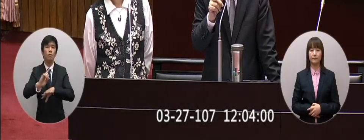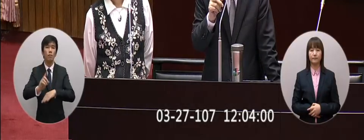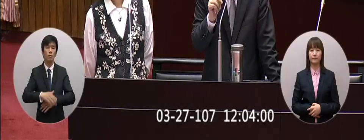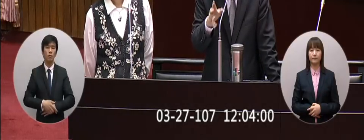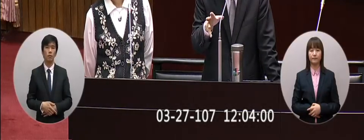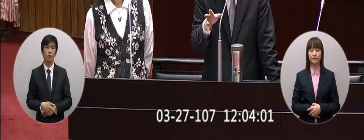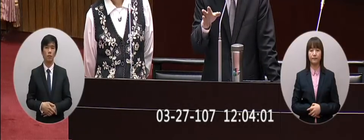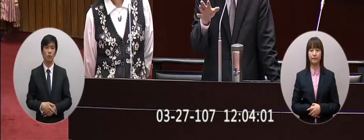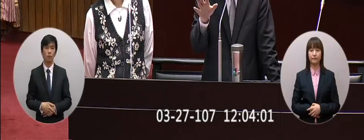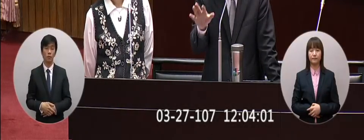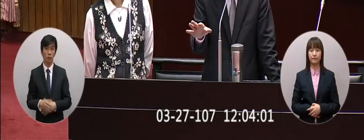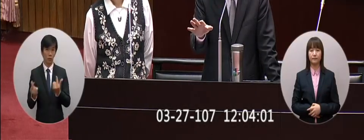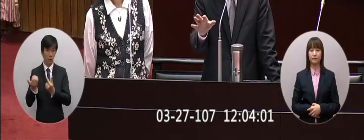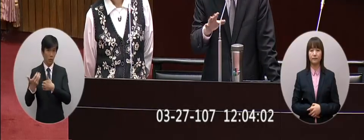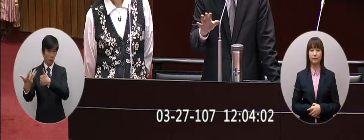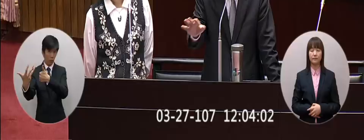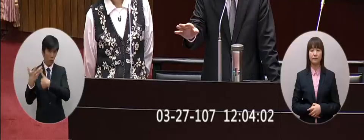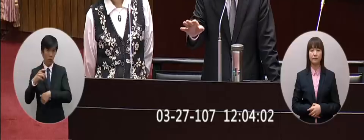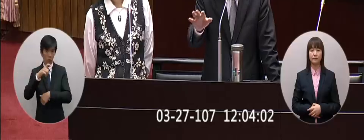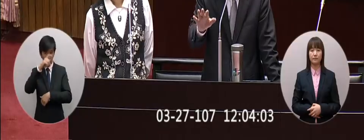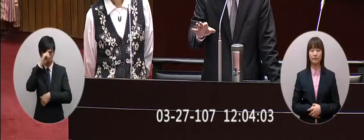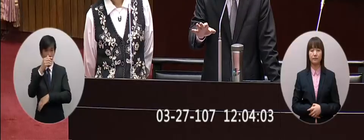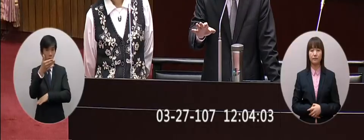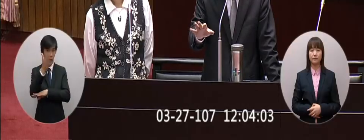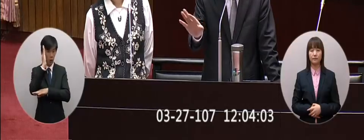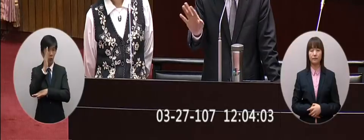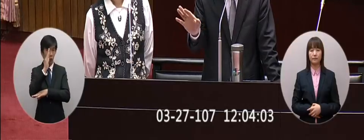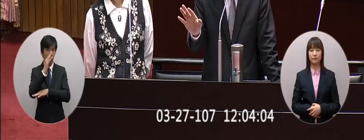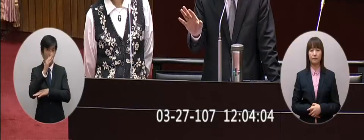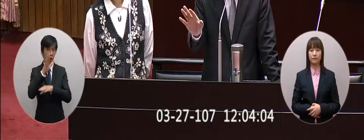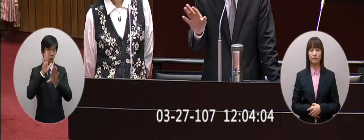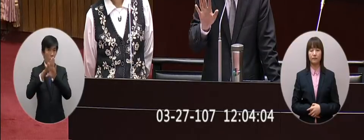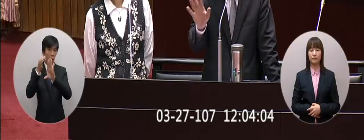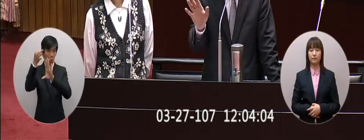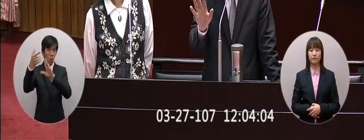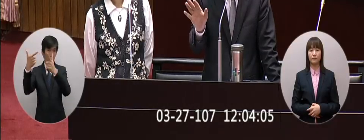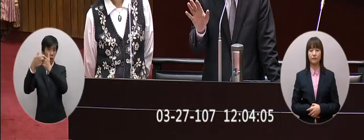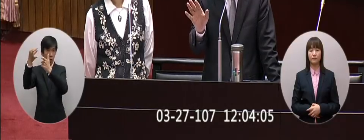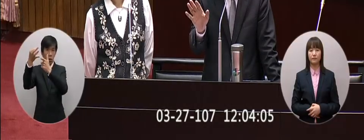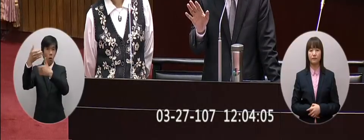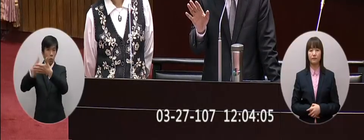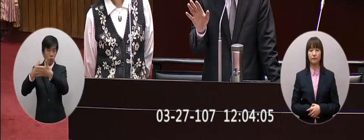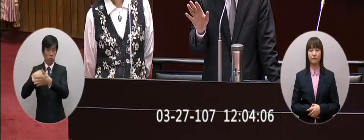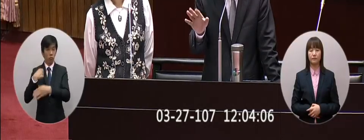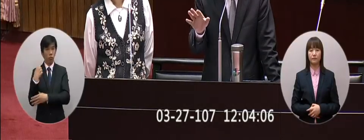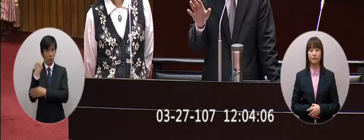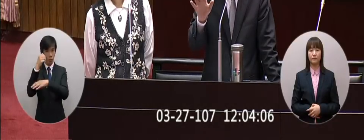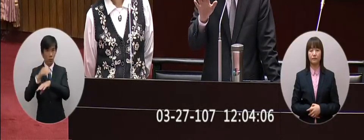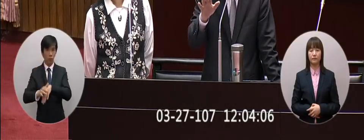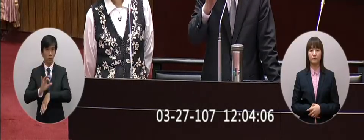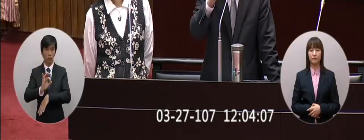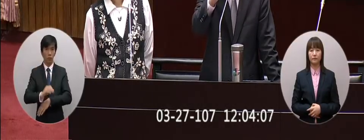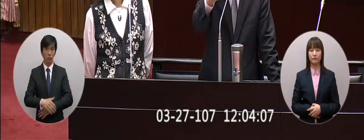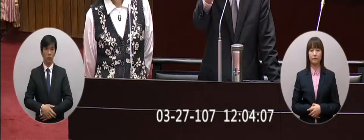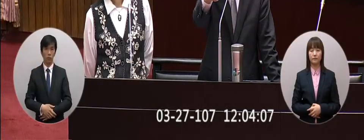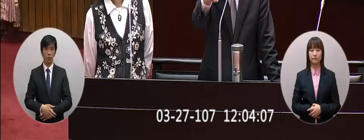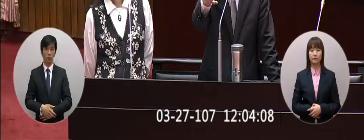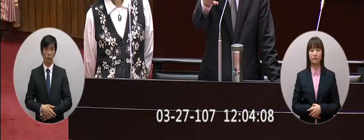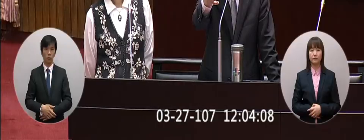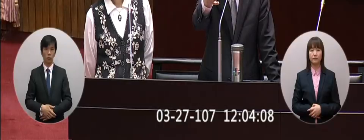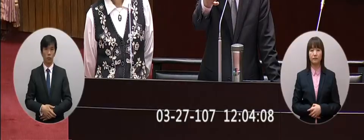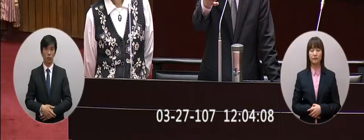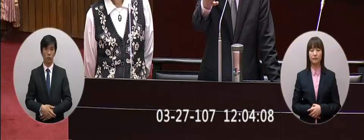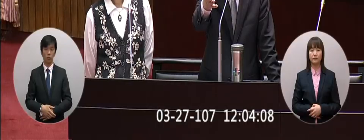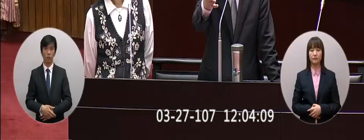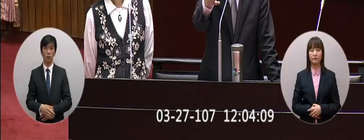至你刚刚指教了说要减少县市政府的配合款这一部分呢、啊，我们都可以来支持。啊，我们知道不